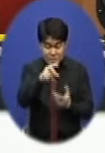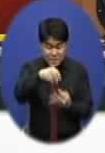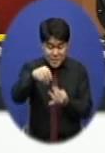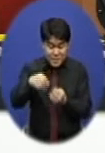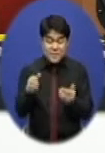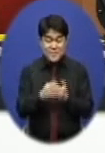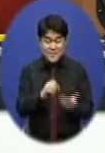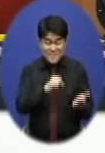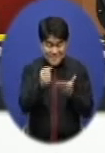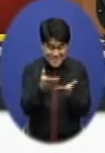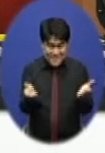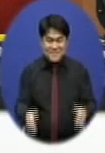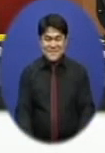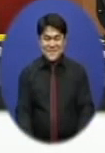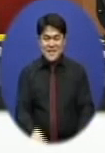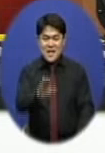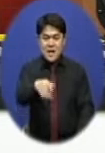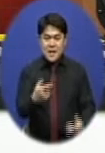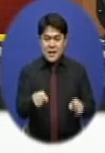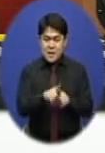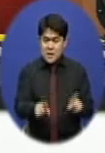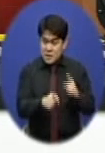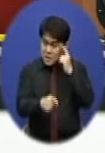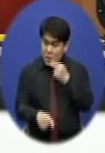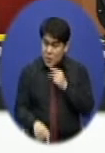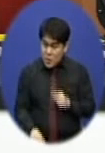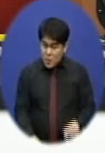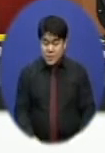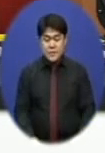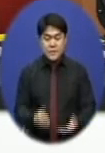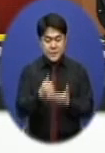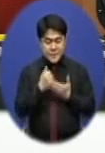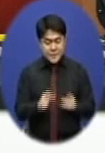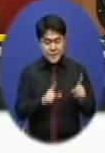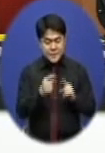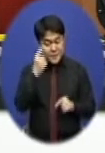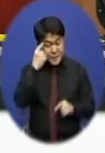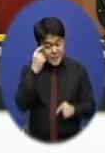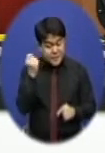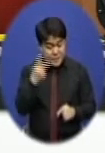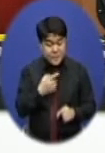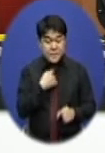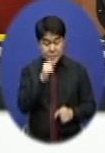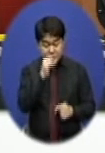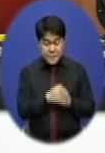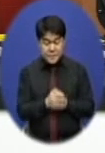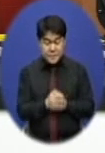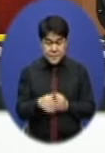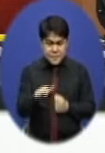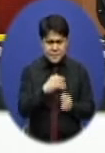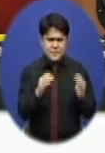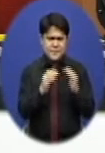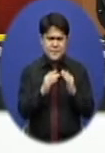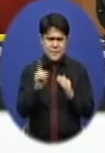봐가지고 하고 있어요. 네. 모시고 사실 생각은 없으시고요? 모시고 살라고는 몇 번 하는데 네. 저희 집이 이제